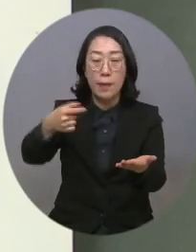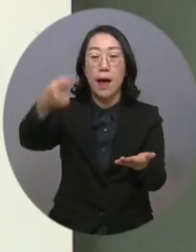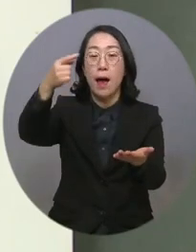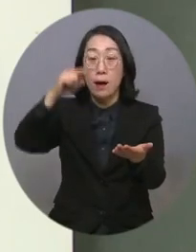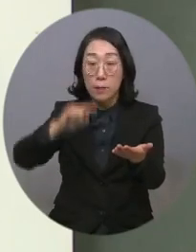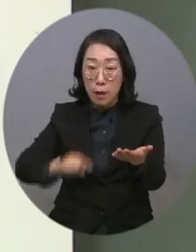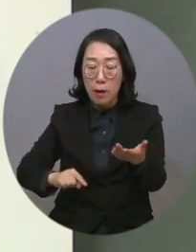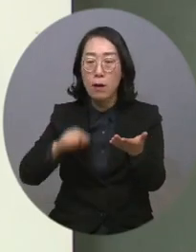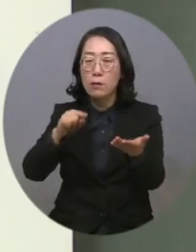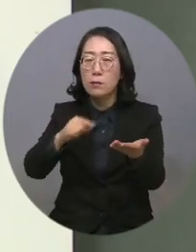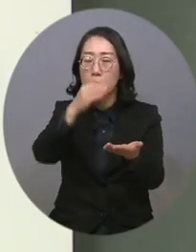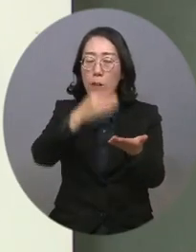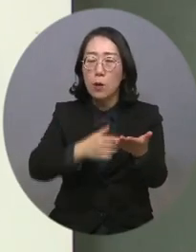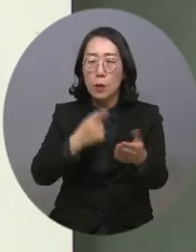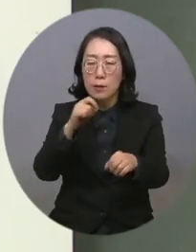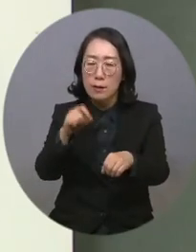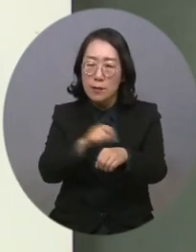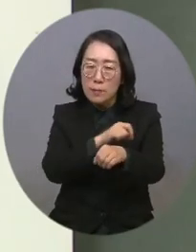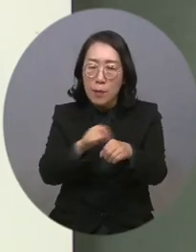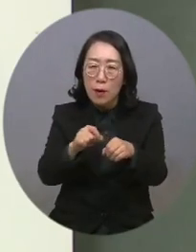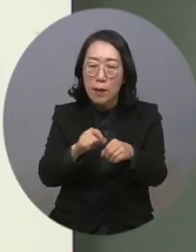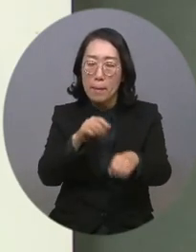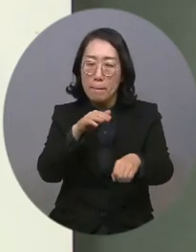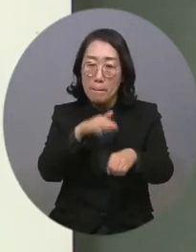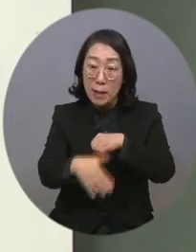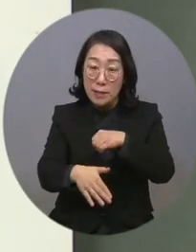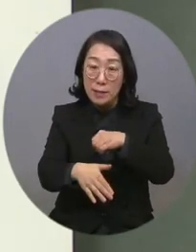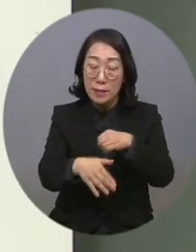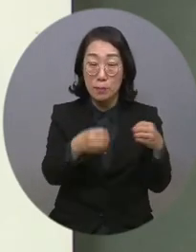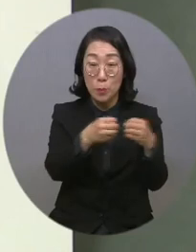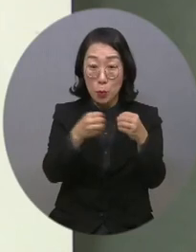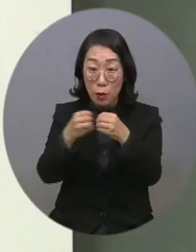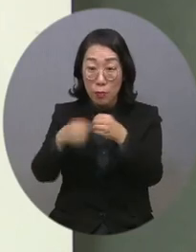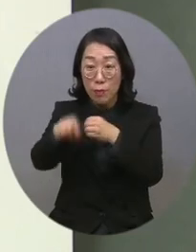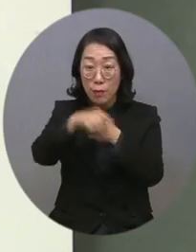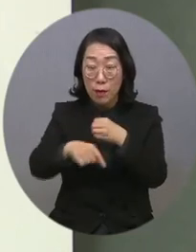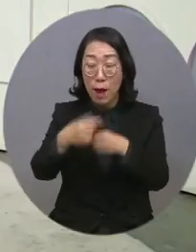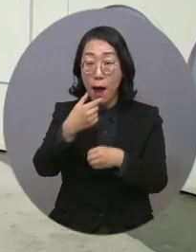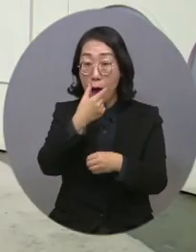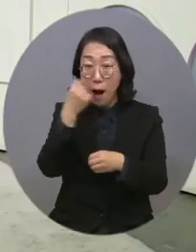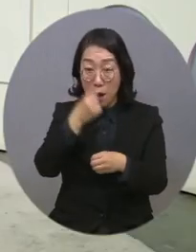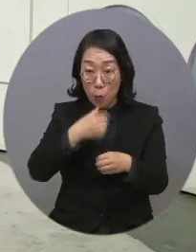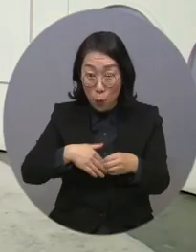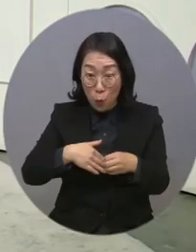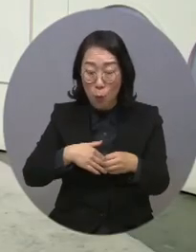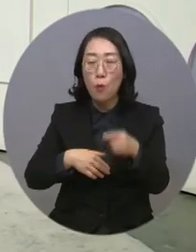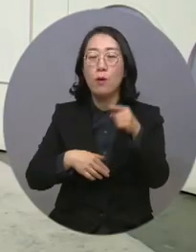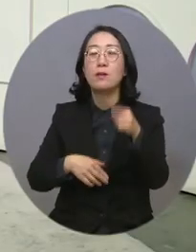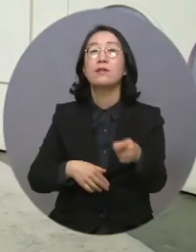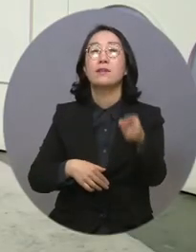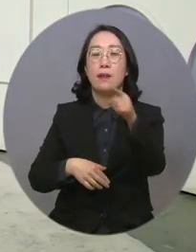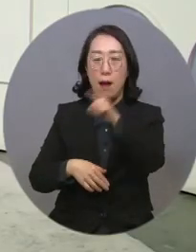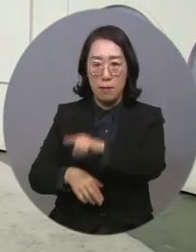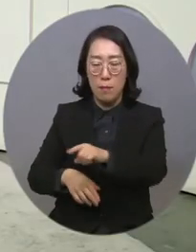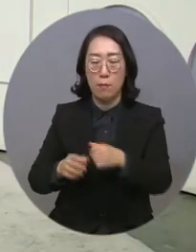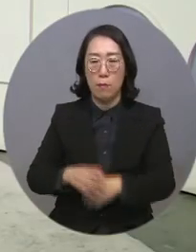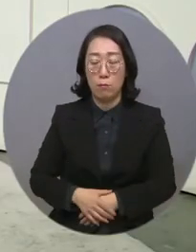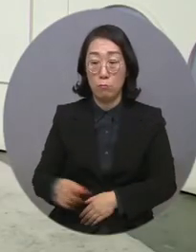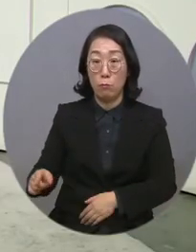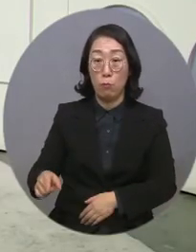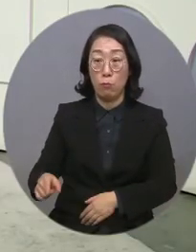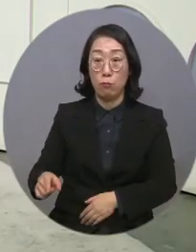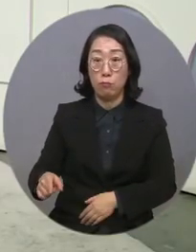나오는 특유한 언어 이것을 이제 아까 맥아더 장군이 예. 예. 그런 얘기 한 적도 없잖아.